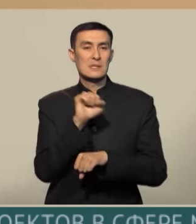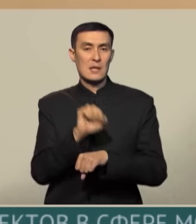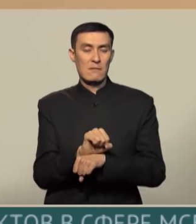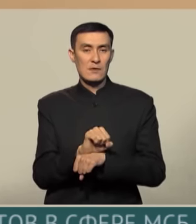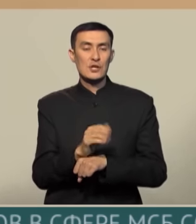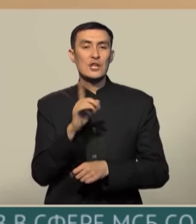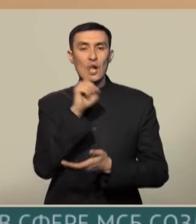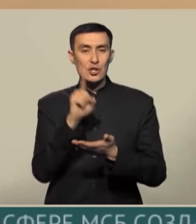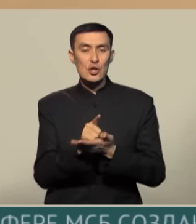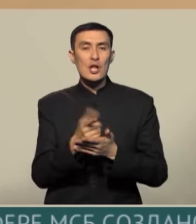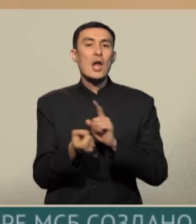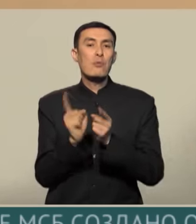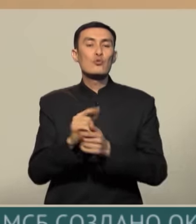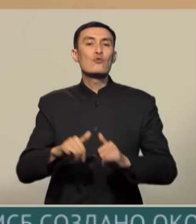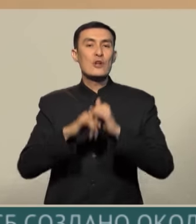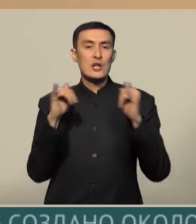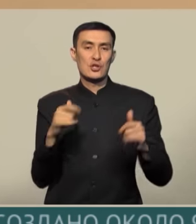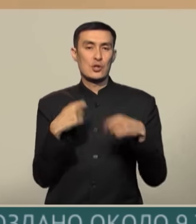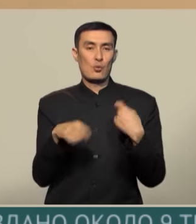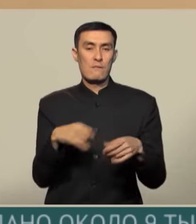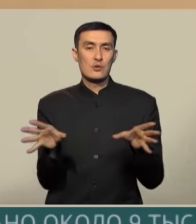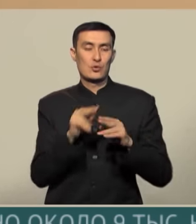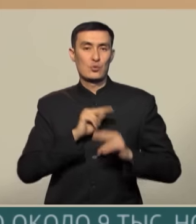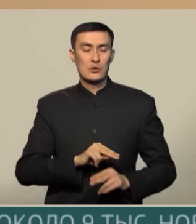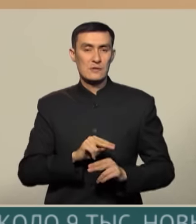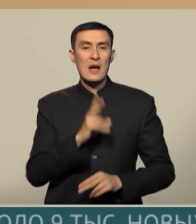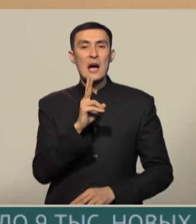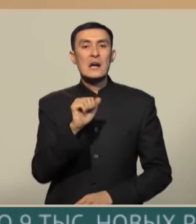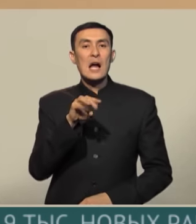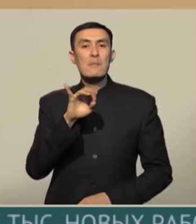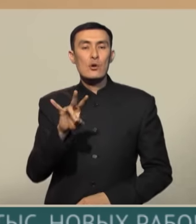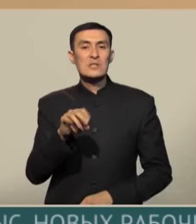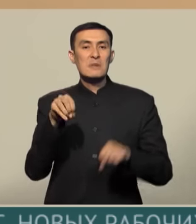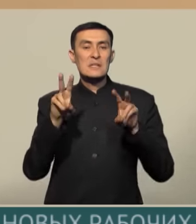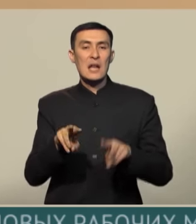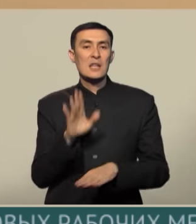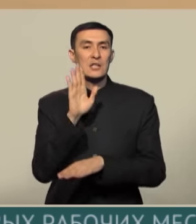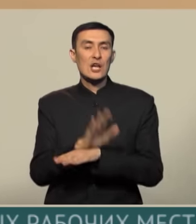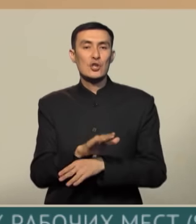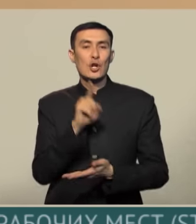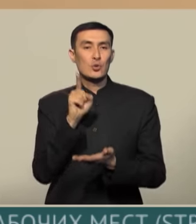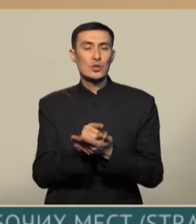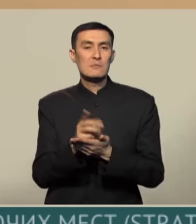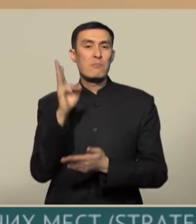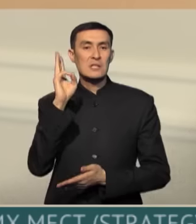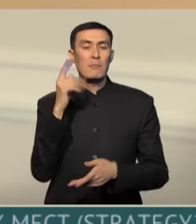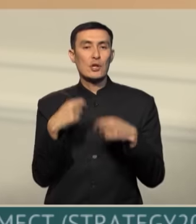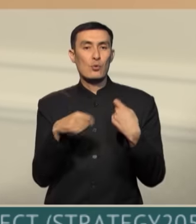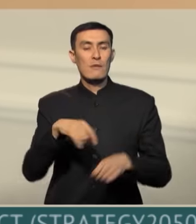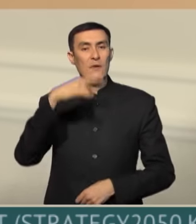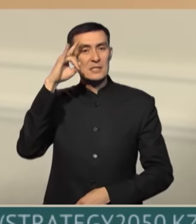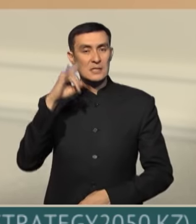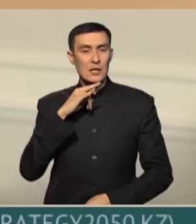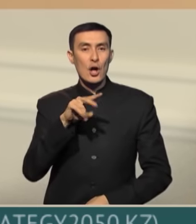останавливаться и должны увеличить торговое сотрудничество. Не случайно Дэвид Кэмерон специально назначил на должность посла по торговле в